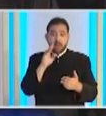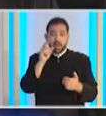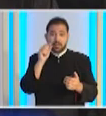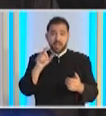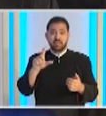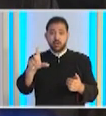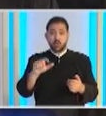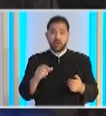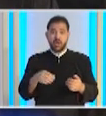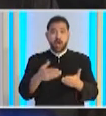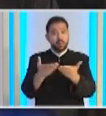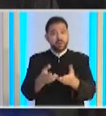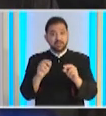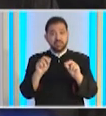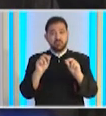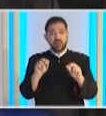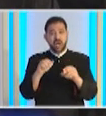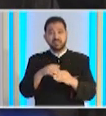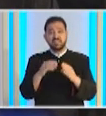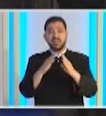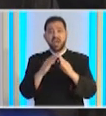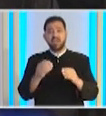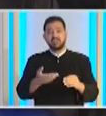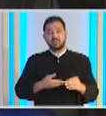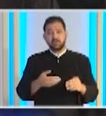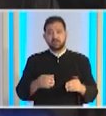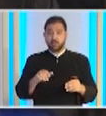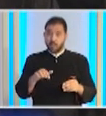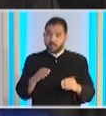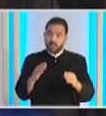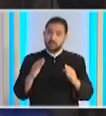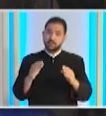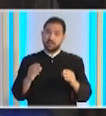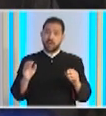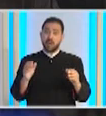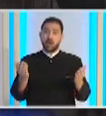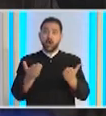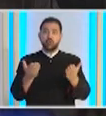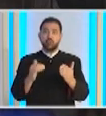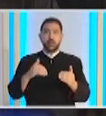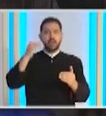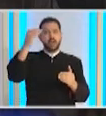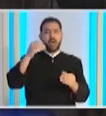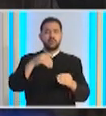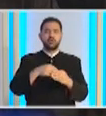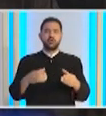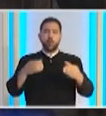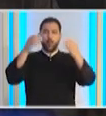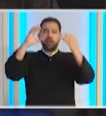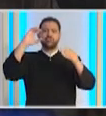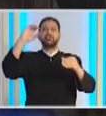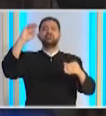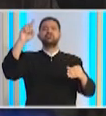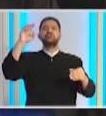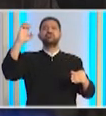primit educație în casele părinților, dar apoi au mers la școli înalte, precum cele din Cezarea Capadociei, apoi la